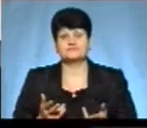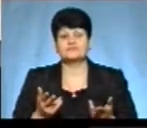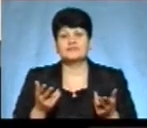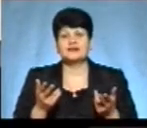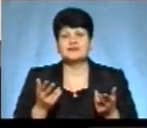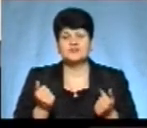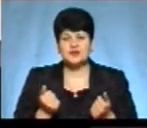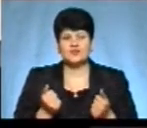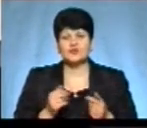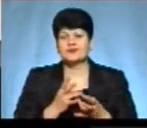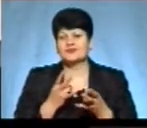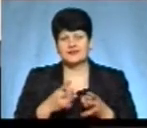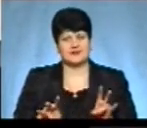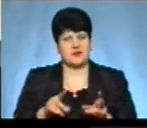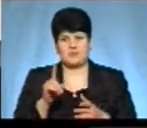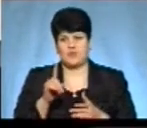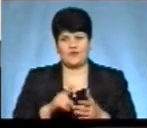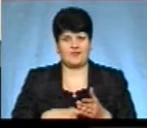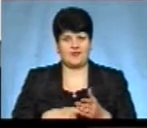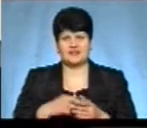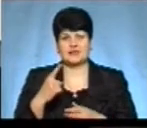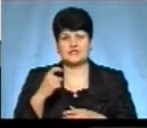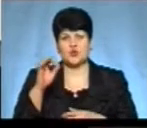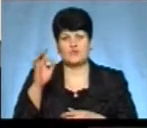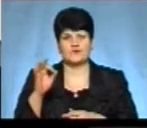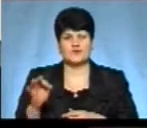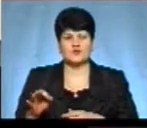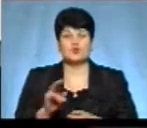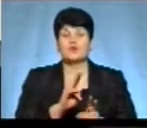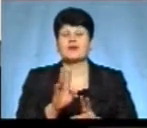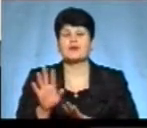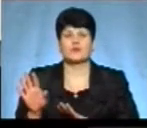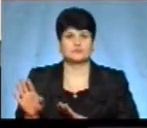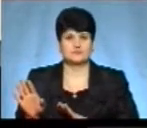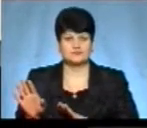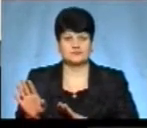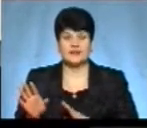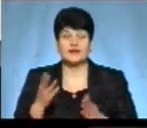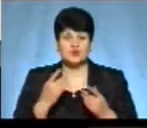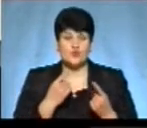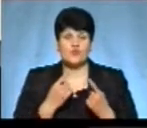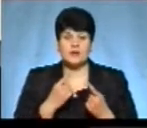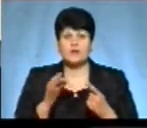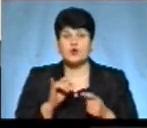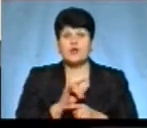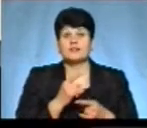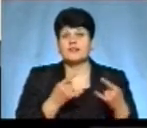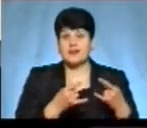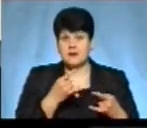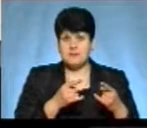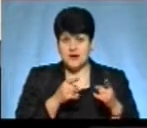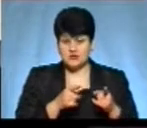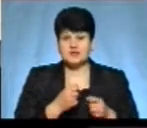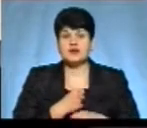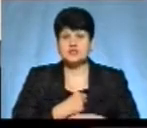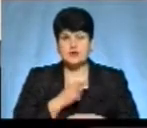не варто довіряти на 100% жодному джерелу інформації. Тому що, якщо ми говоримо про телебачення, то ми розуміємо, що, на жаль,